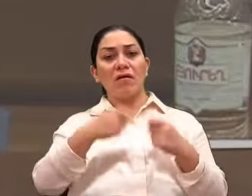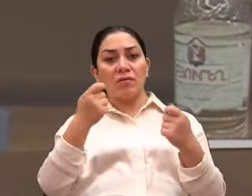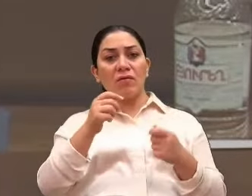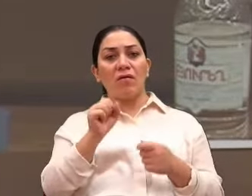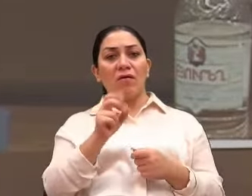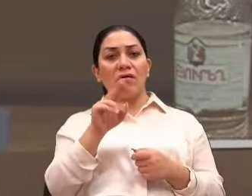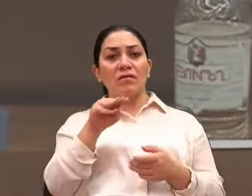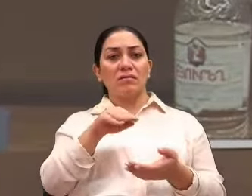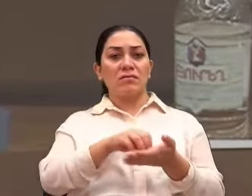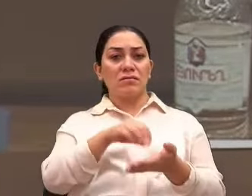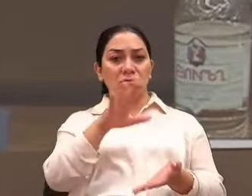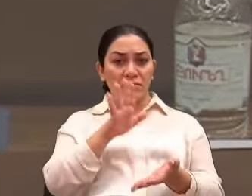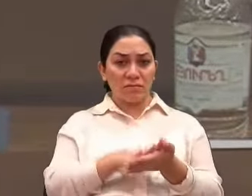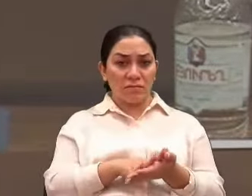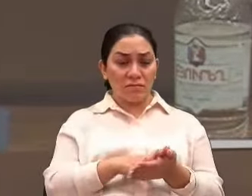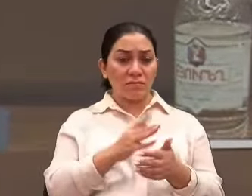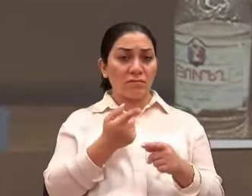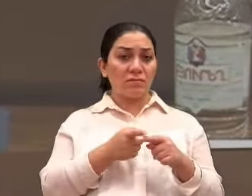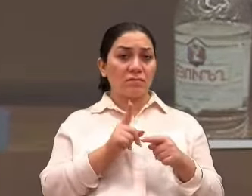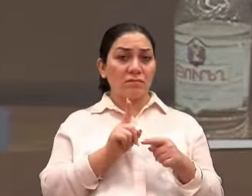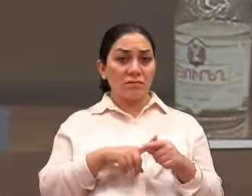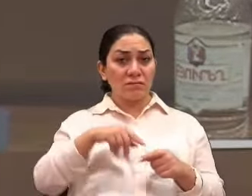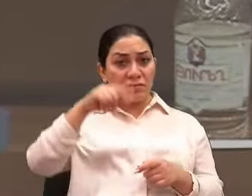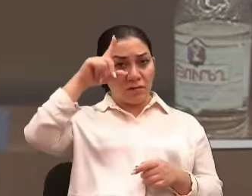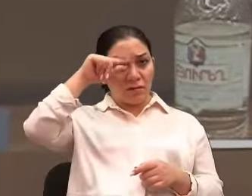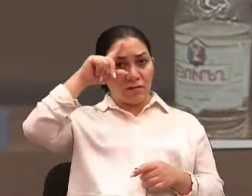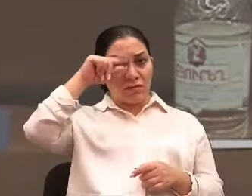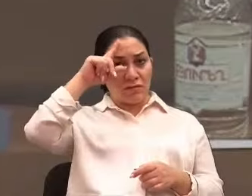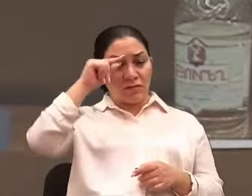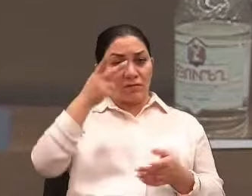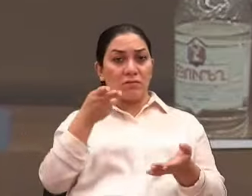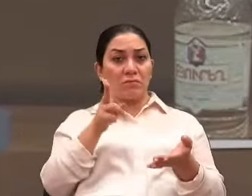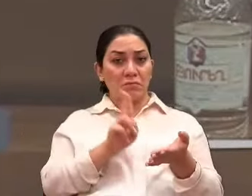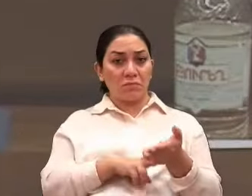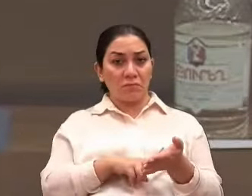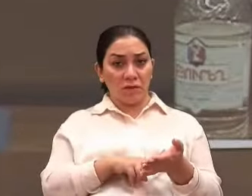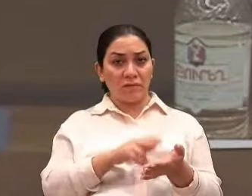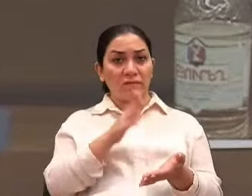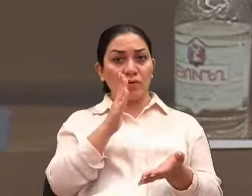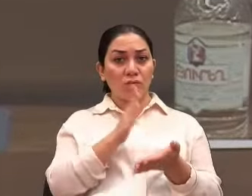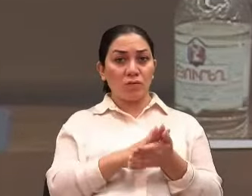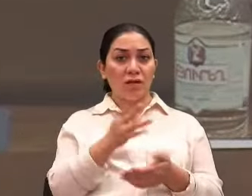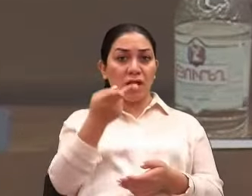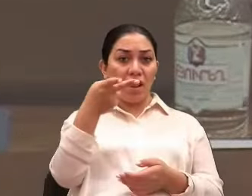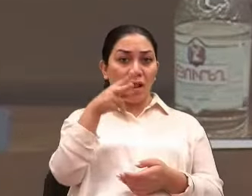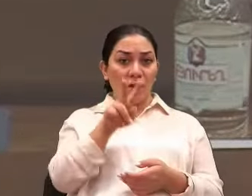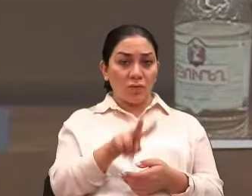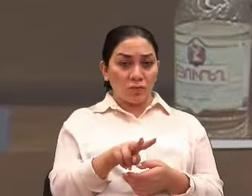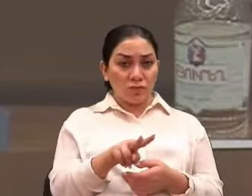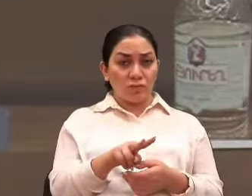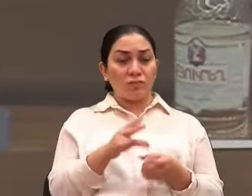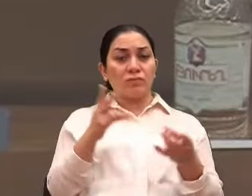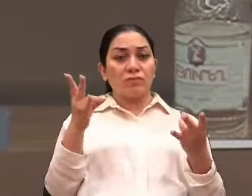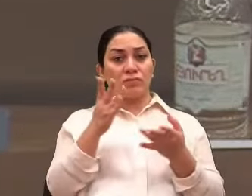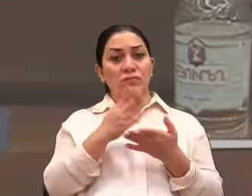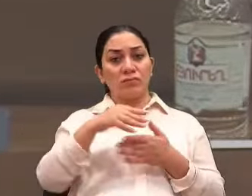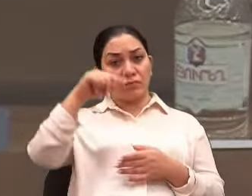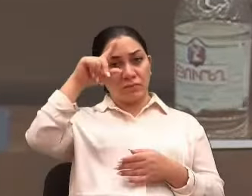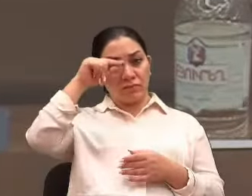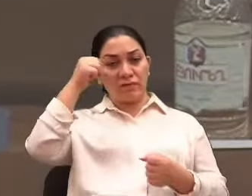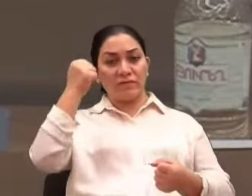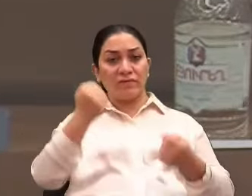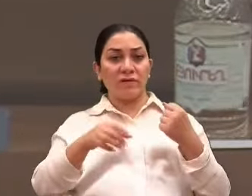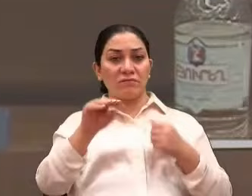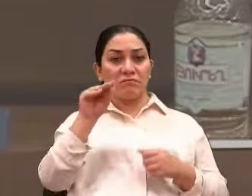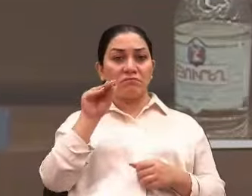են կազմվում, որովհետեւ քանի որ իրանք Հայաստանի Հանրապետության քաղաքացիություն էլ ունեն, ուրեմն պետք է ունենան Հայաստանի Հանրապետության